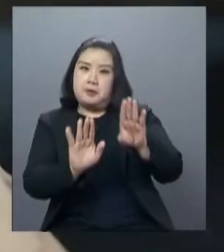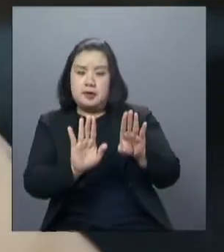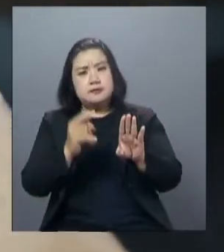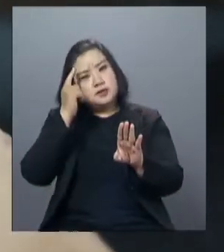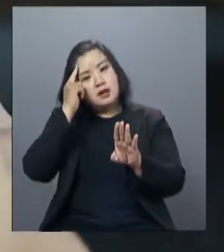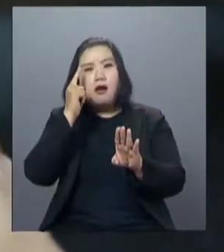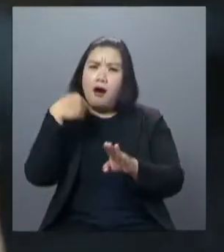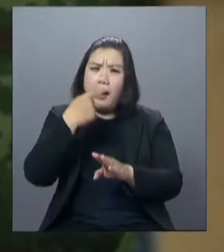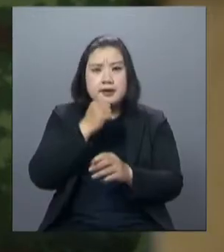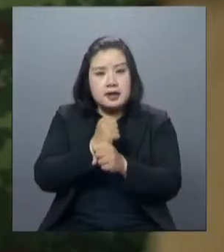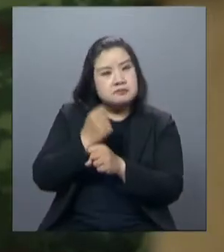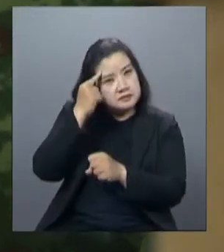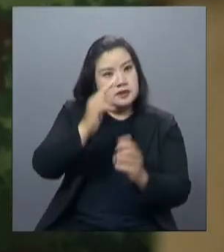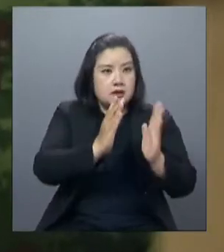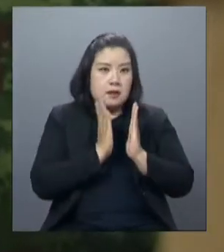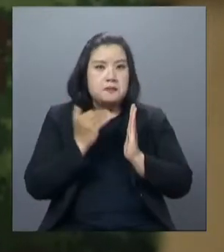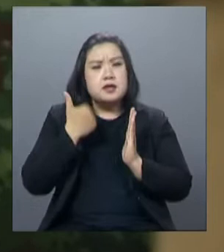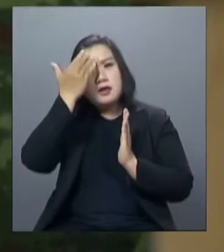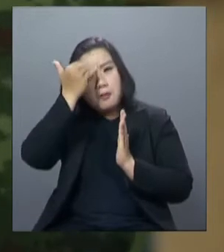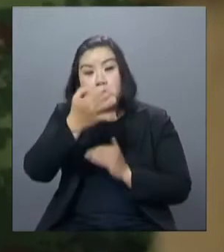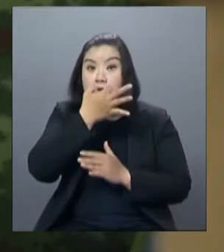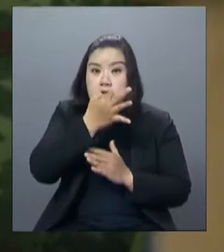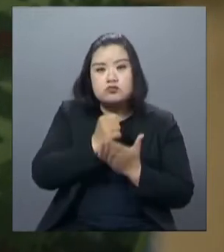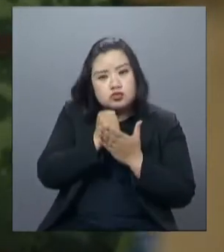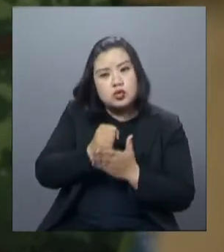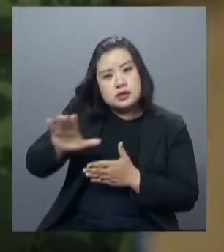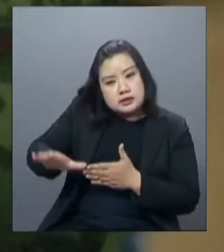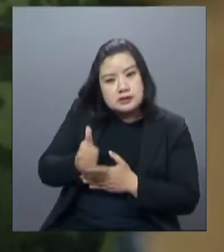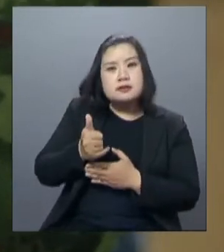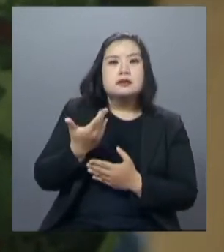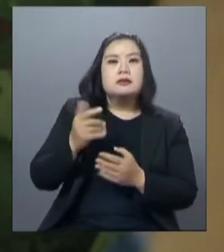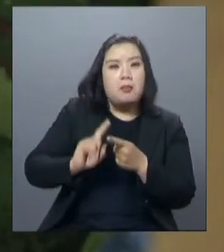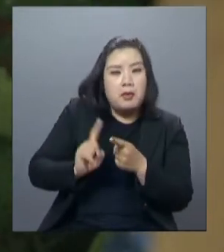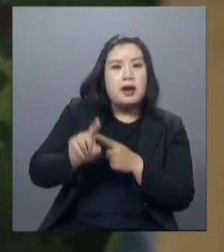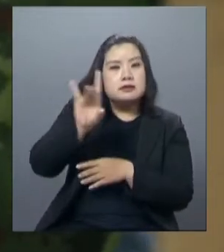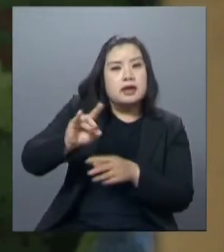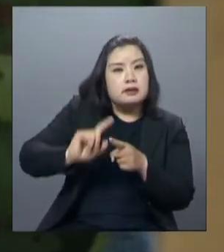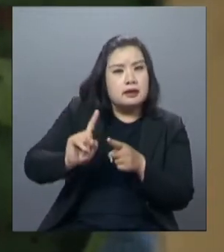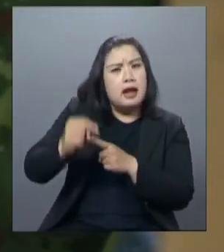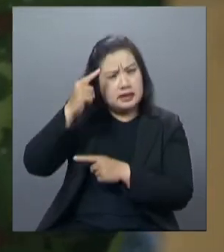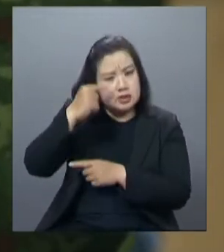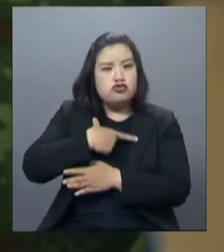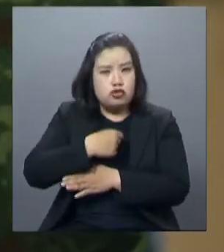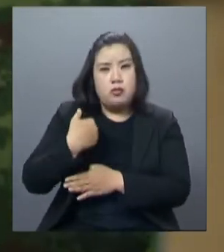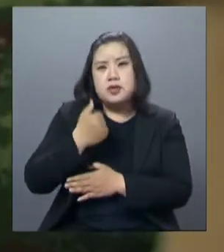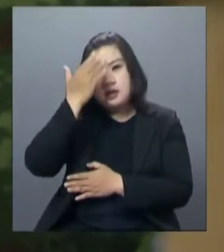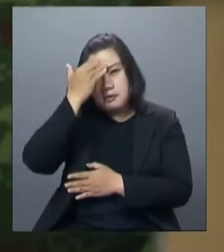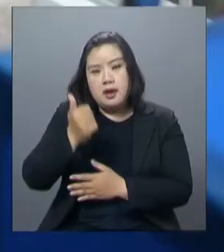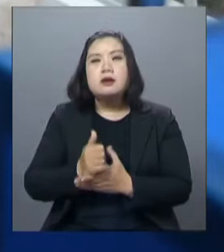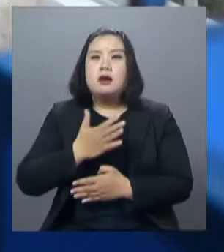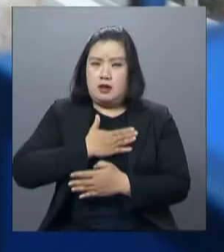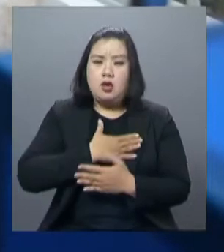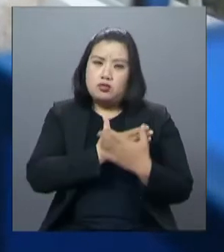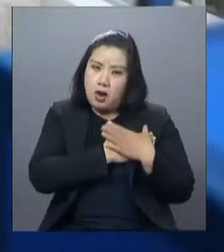างน่าจะดีถ้าเราเลือกทำอาชีพที่ว่าเป็นการช่วยเหลือสัตว์เนี้ยมันน่าจะถูกทางกับเราเพราะว่าเราก็เป็นคนรักหม